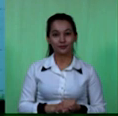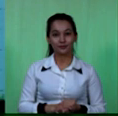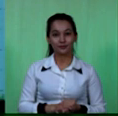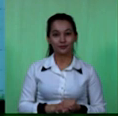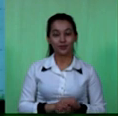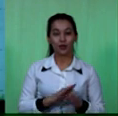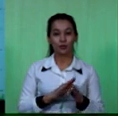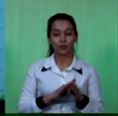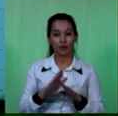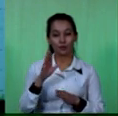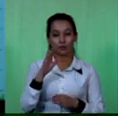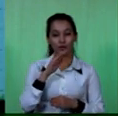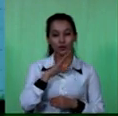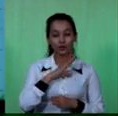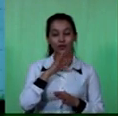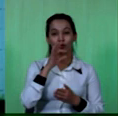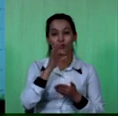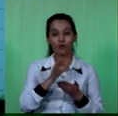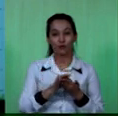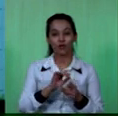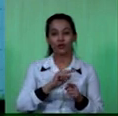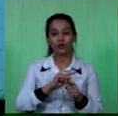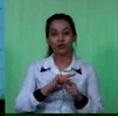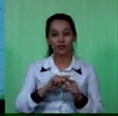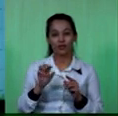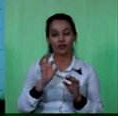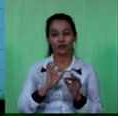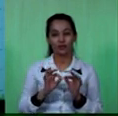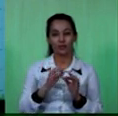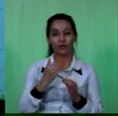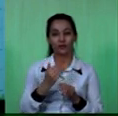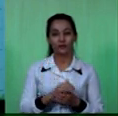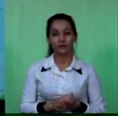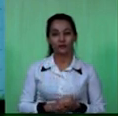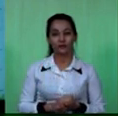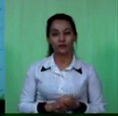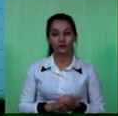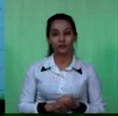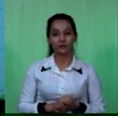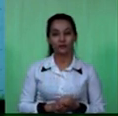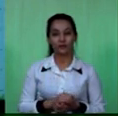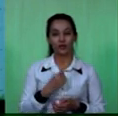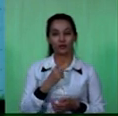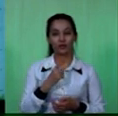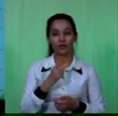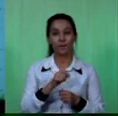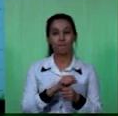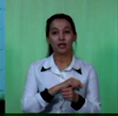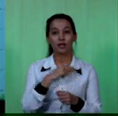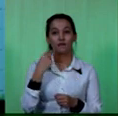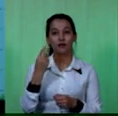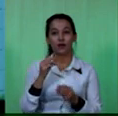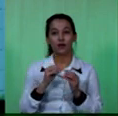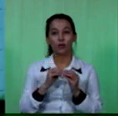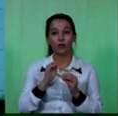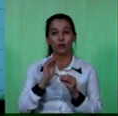Бажарышка үлгүргөн болсаңыз, жообуңузду дарҳол текшерип алиң. 1 метр квадратыбыз